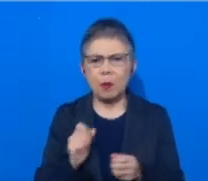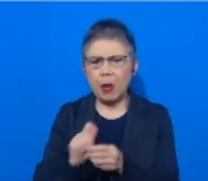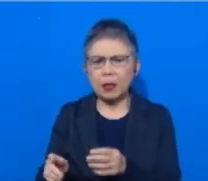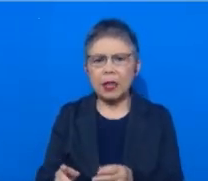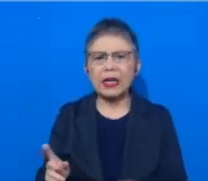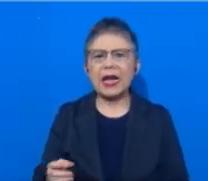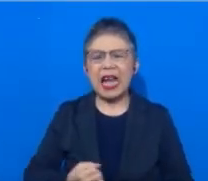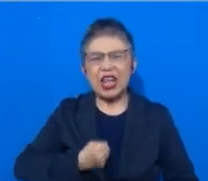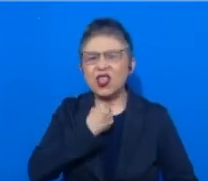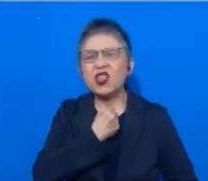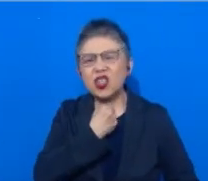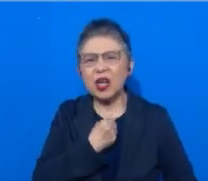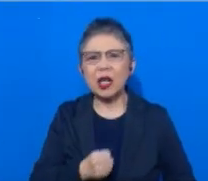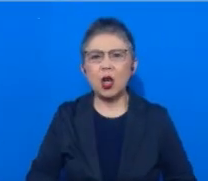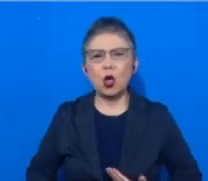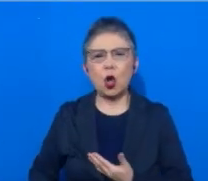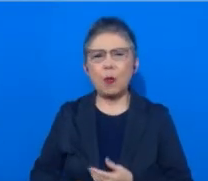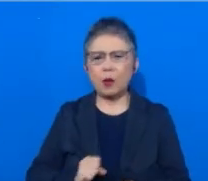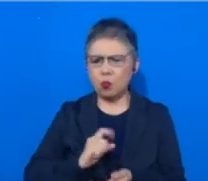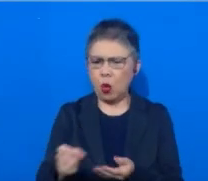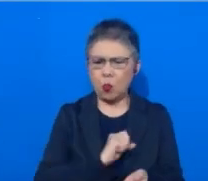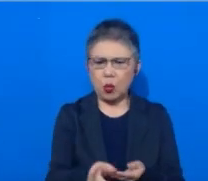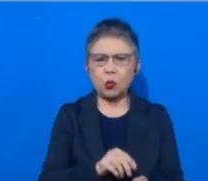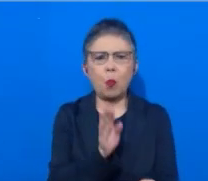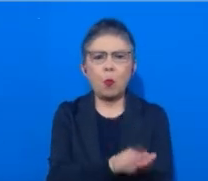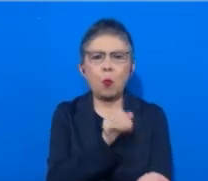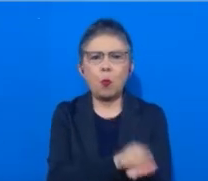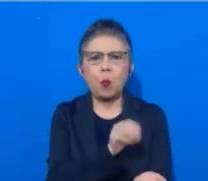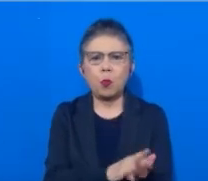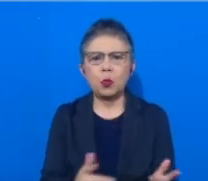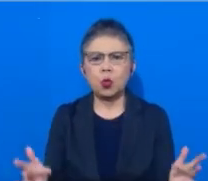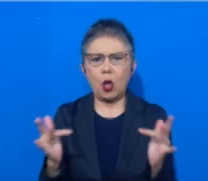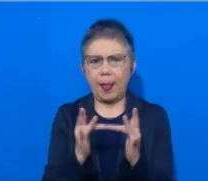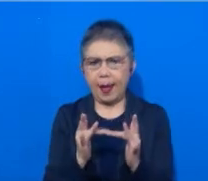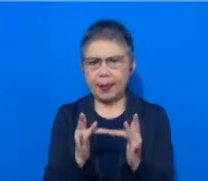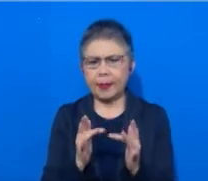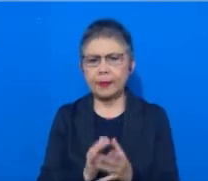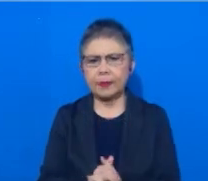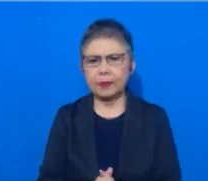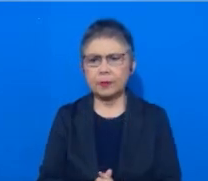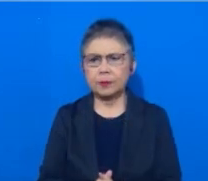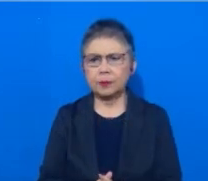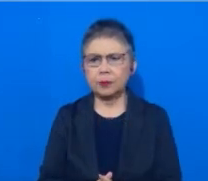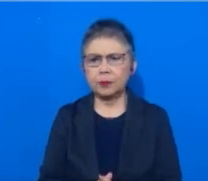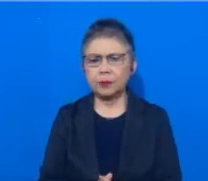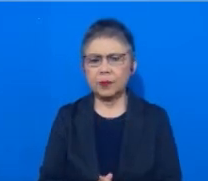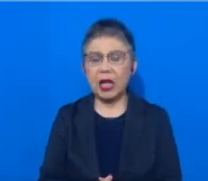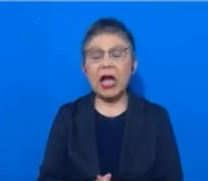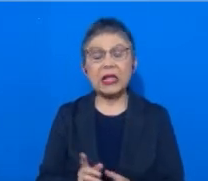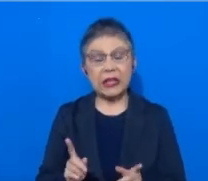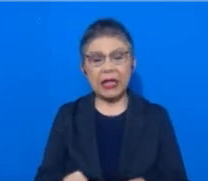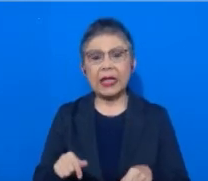lantaran kesal terhadap korban yang menghabiskan uang untuk bermain judi online daripada Kejadian